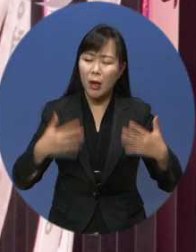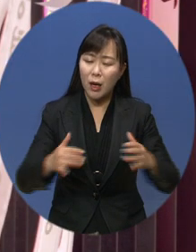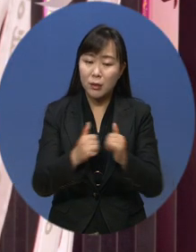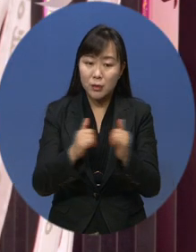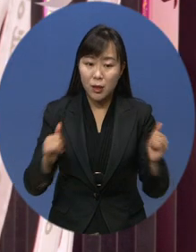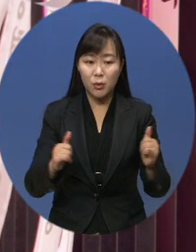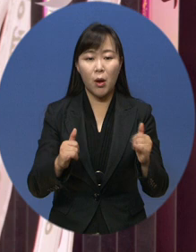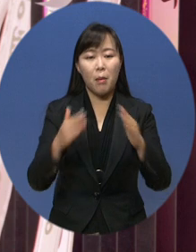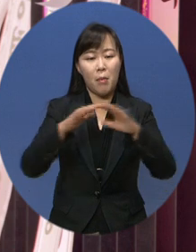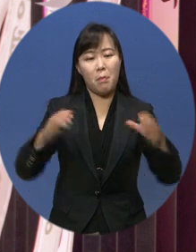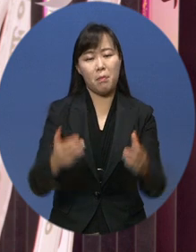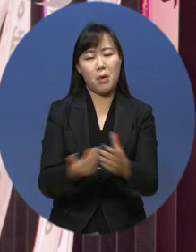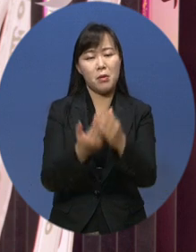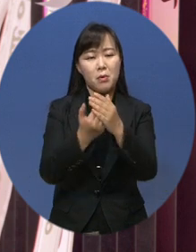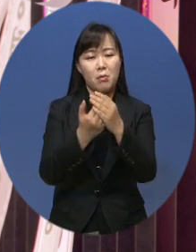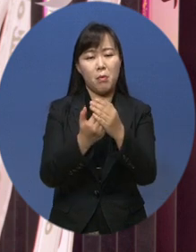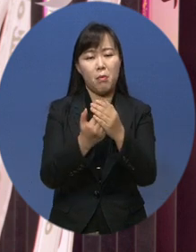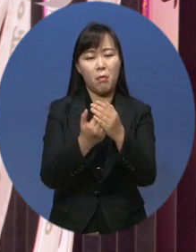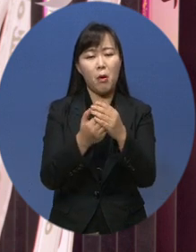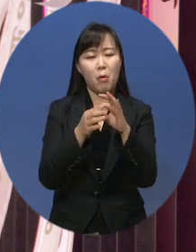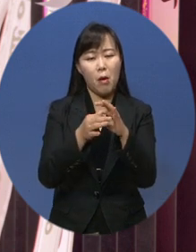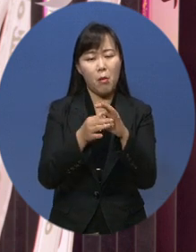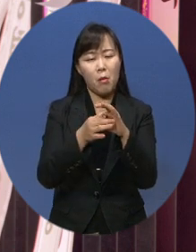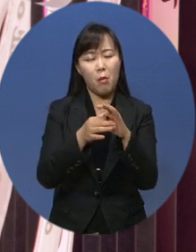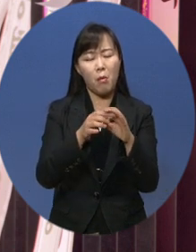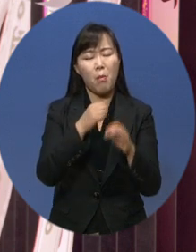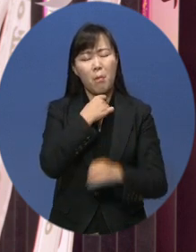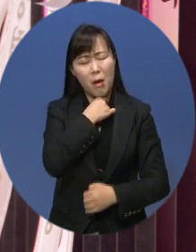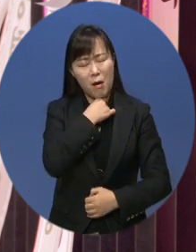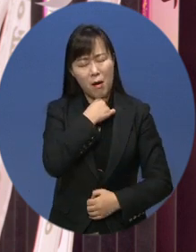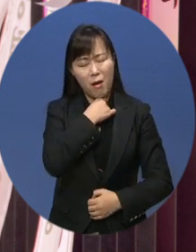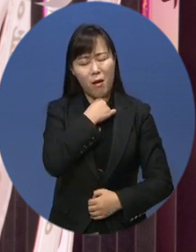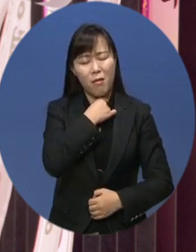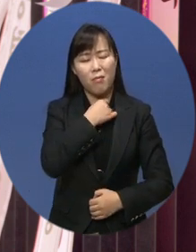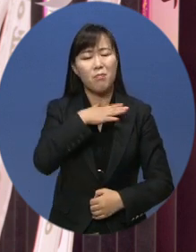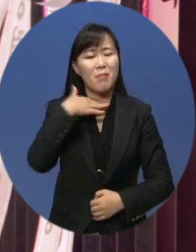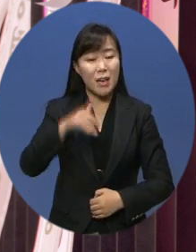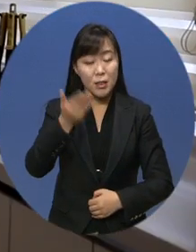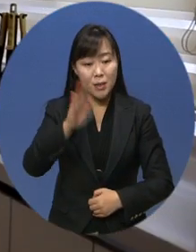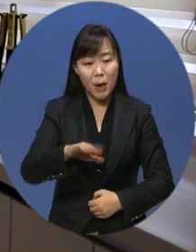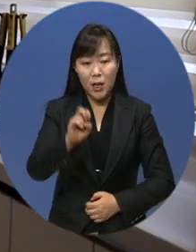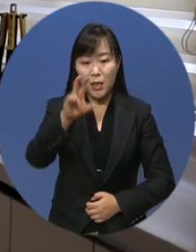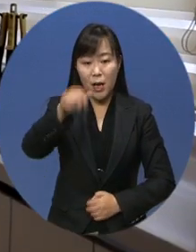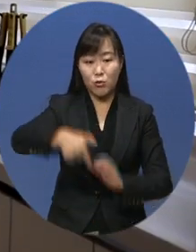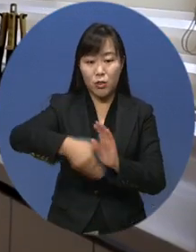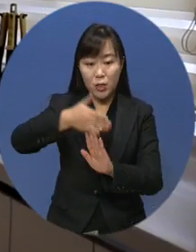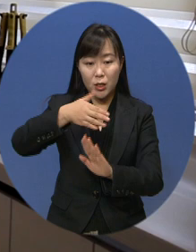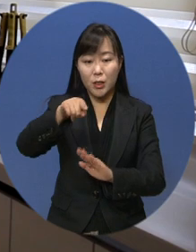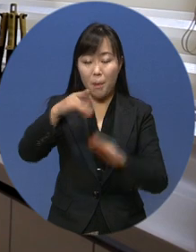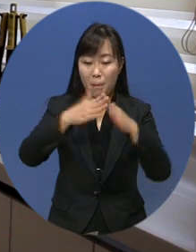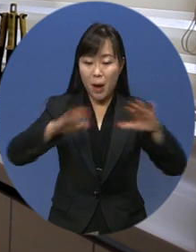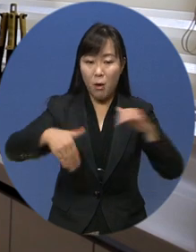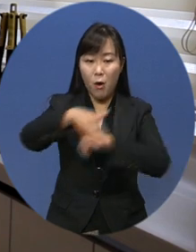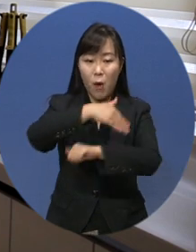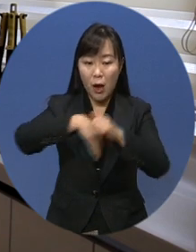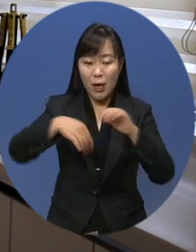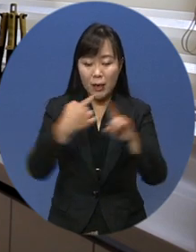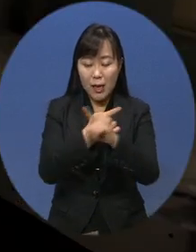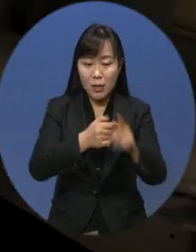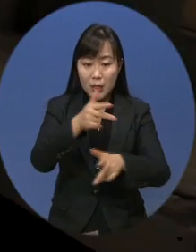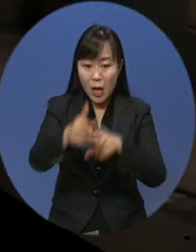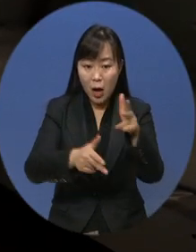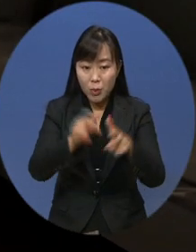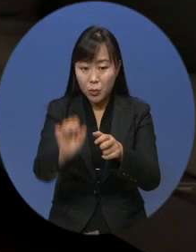로 마을 발전해 활성화 하는 꿈을 꿀 수 없었지만 양주시는 봉암리 마을 환경개선 사업을